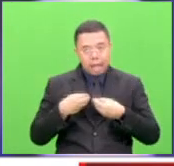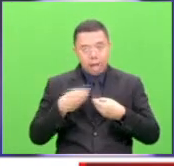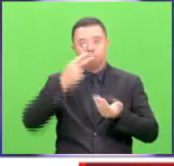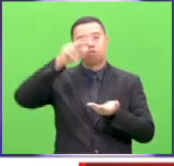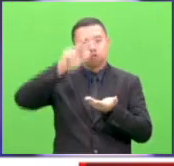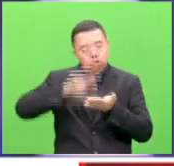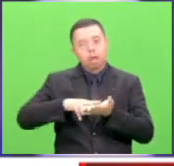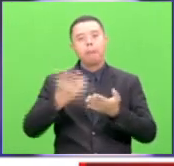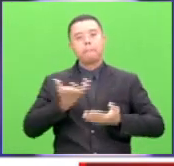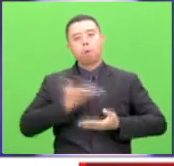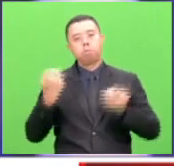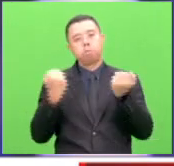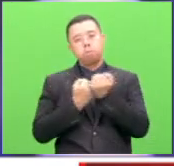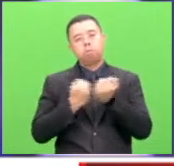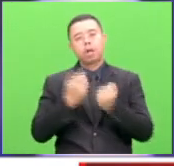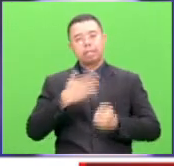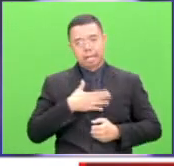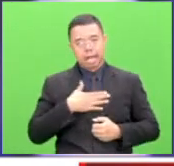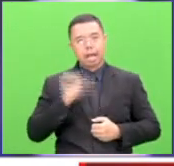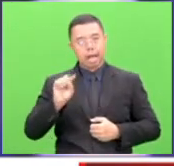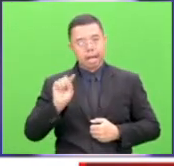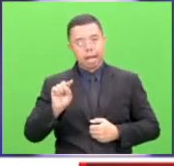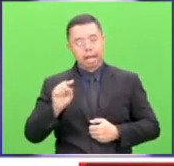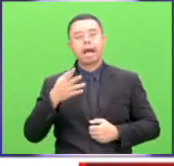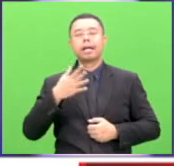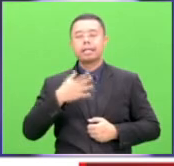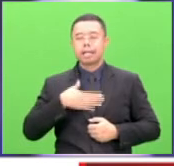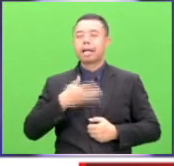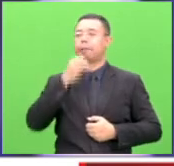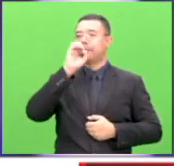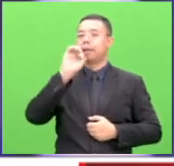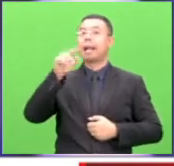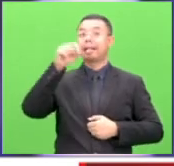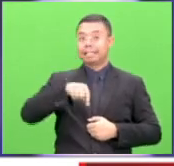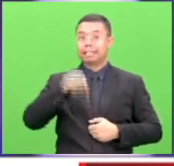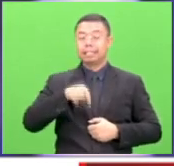keputusan mengusung saya tersebut, saya sampaikan di sini